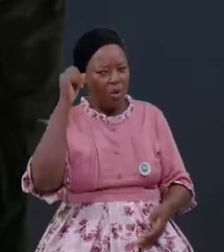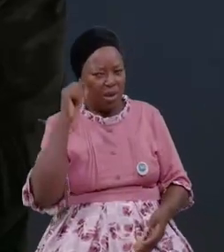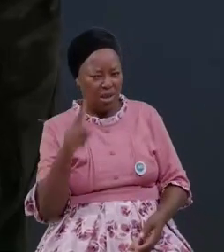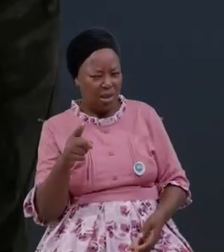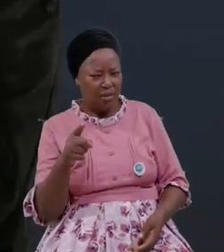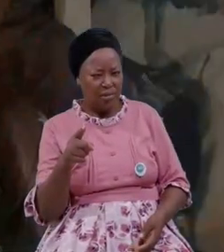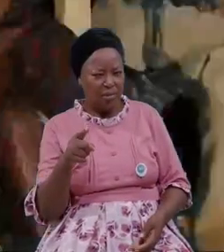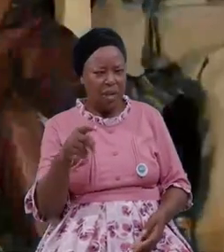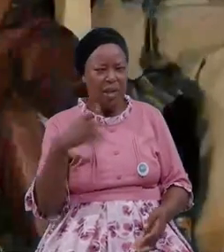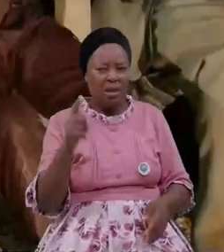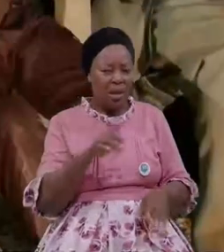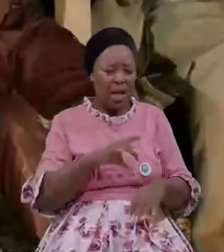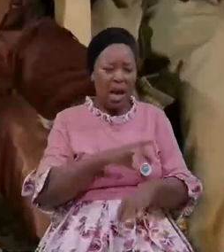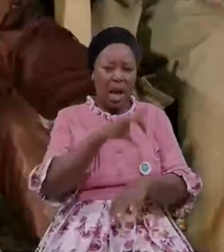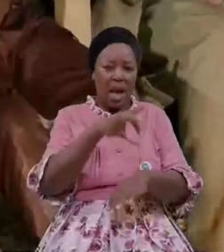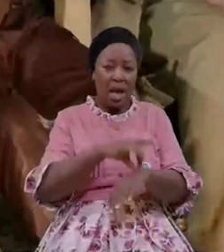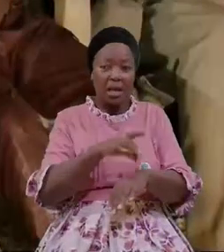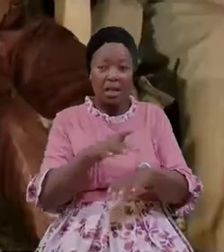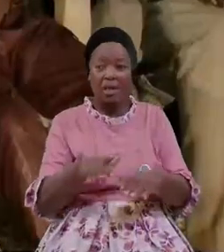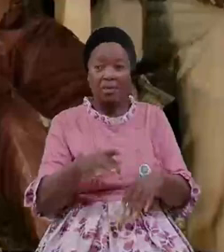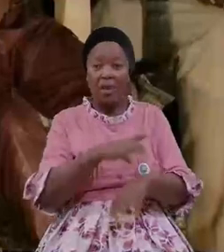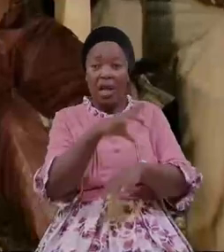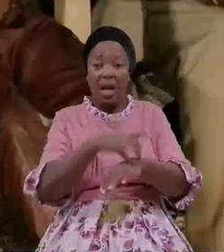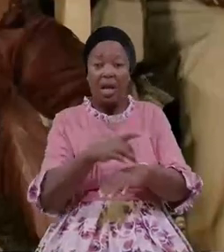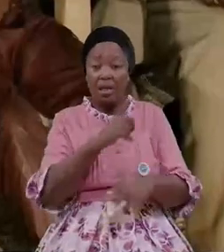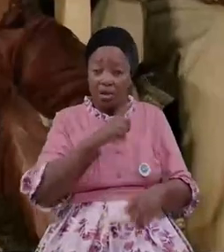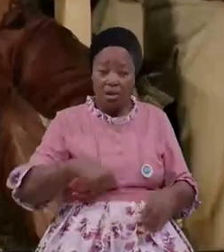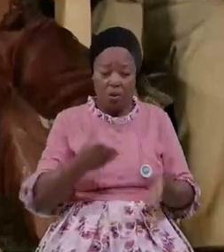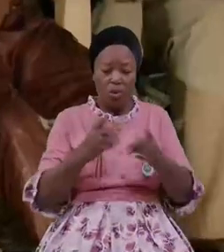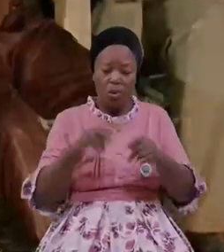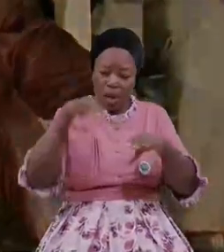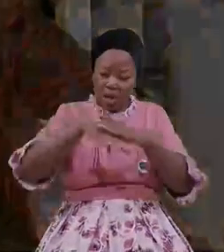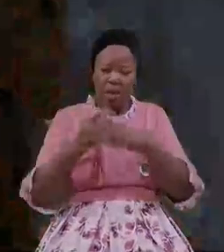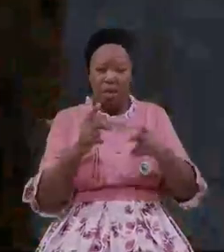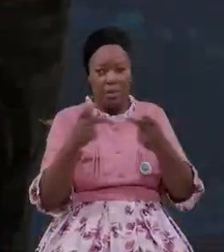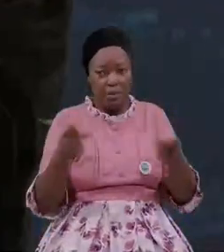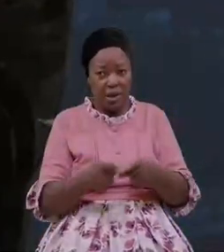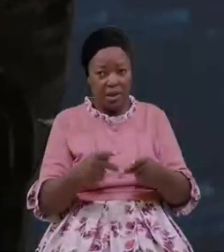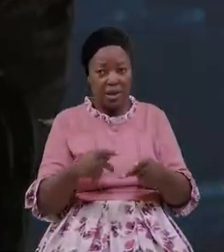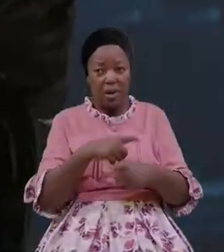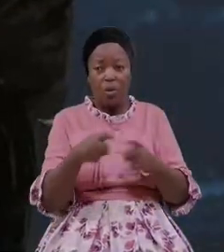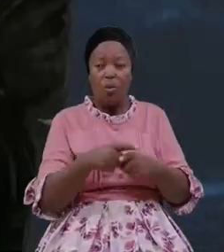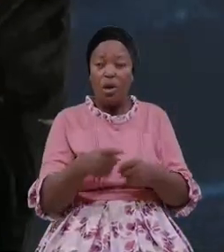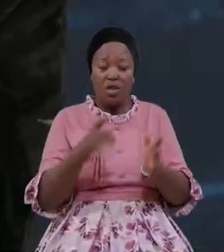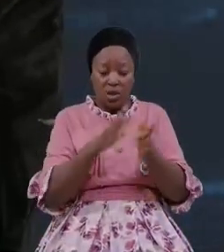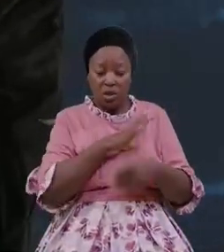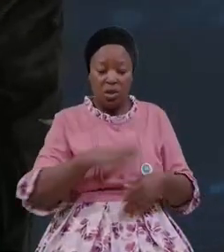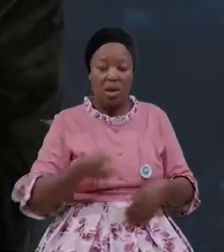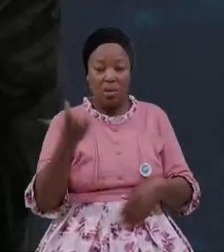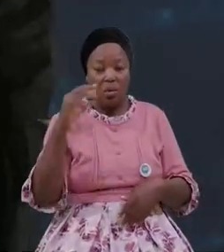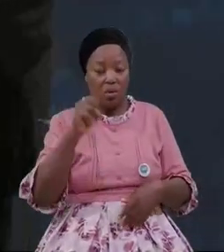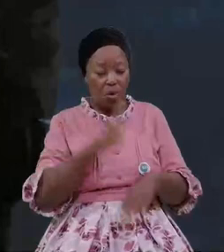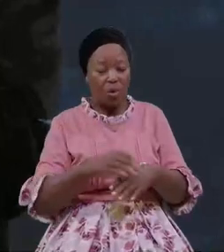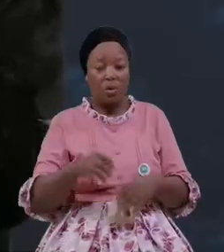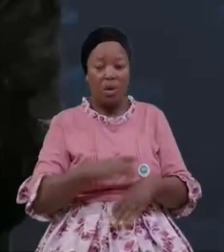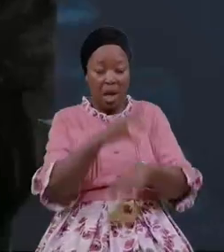comprenez le seigneur de la terre s veulent entrer quelque part lorsqu était sur Terre avant la